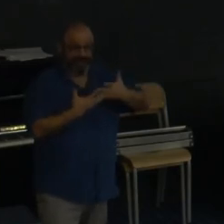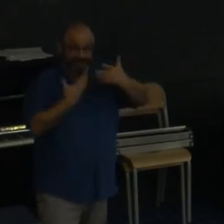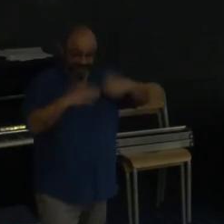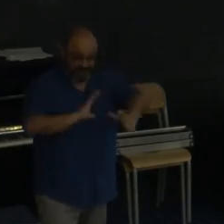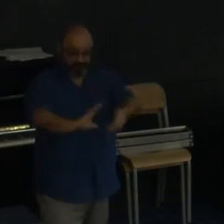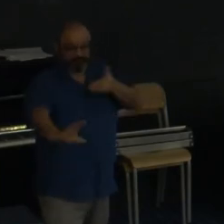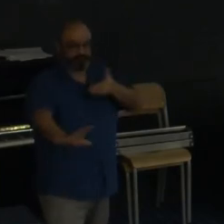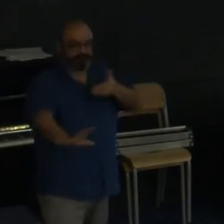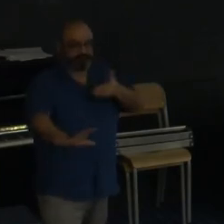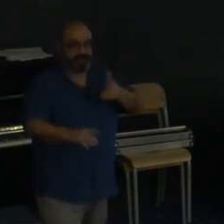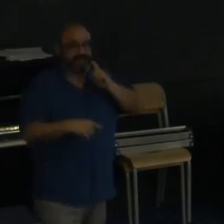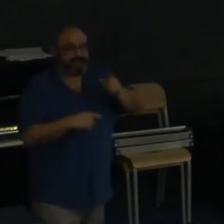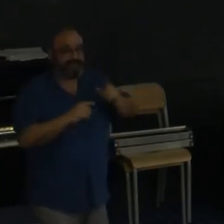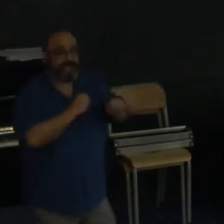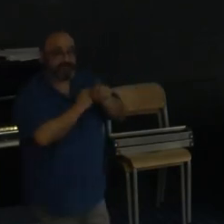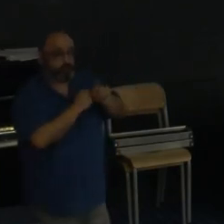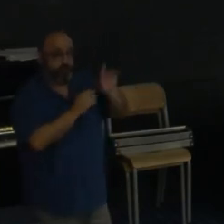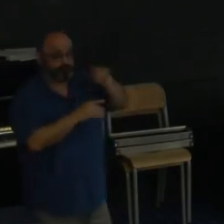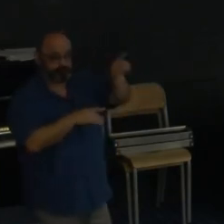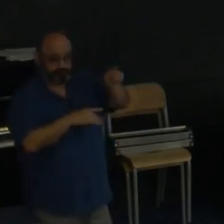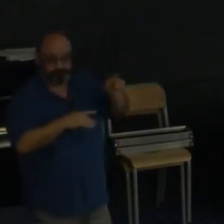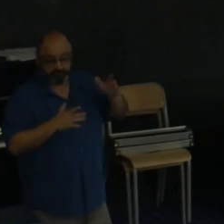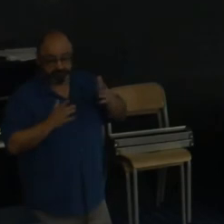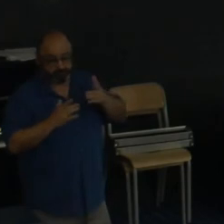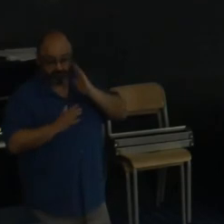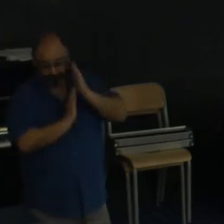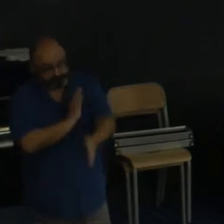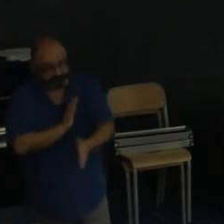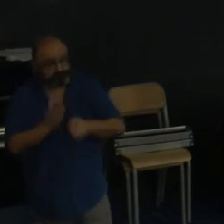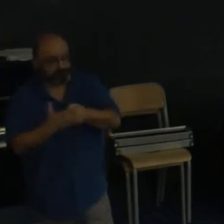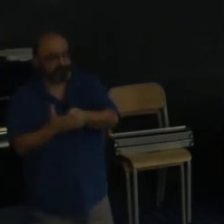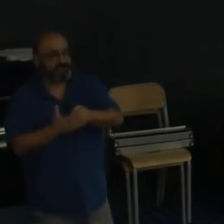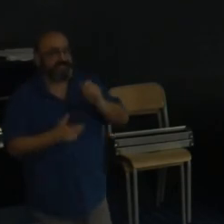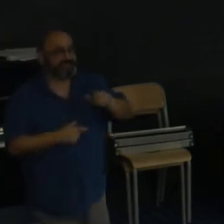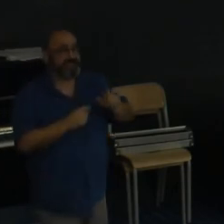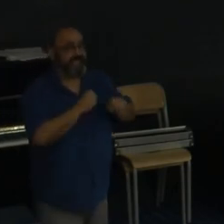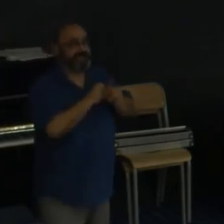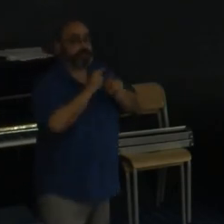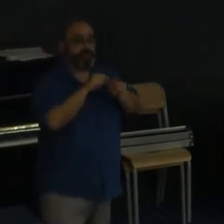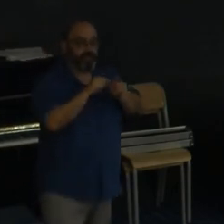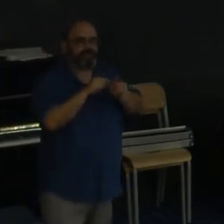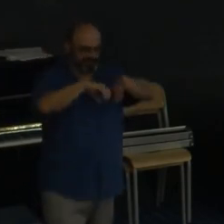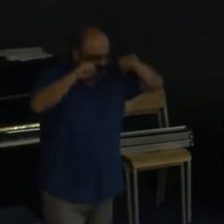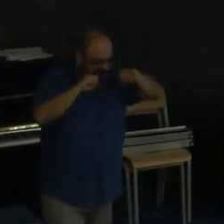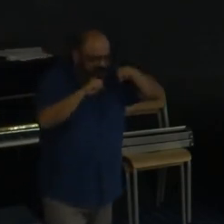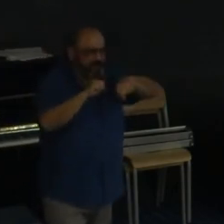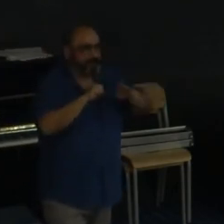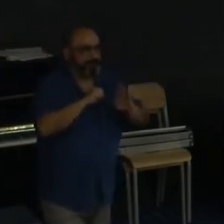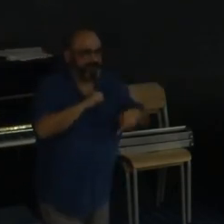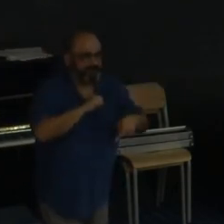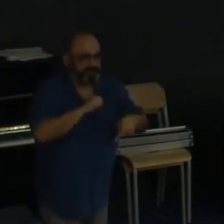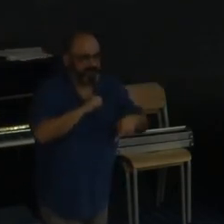l'exception est levée, automatiquement, il fait le post-mortem. Quand il n'y a pas d'exception, il va s'amuser à les débugger et arriver au breakpoint que vous avez